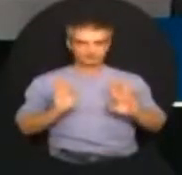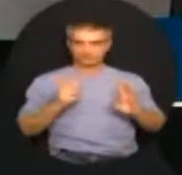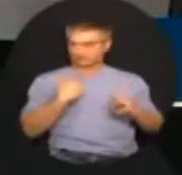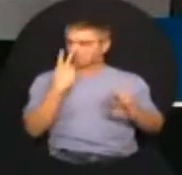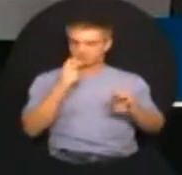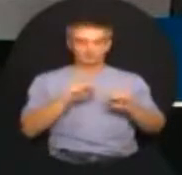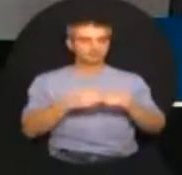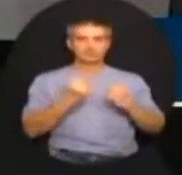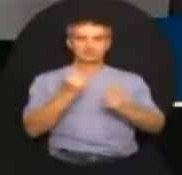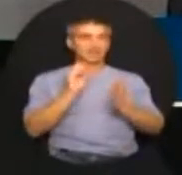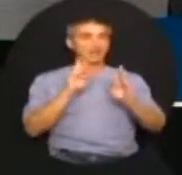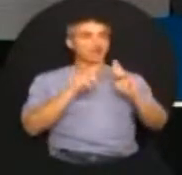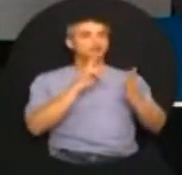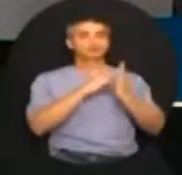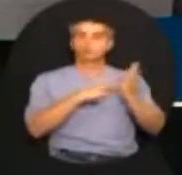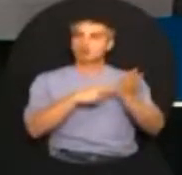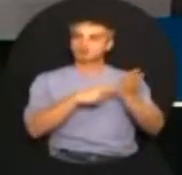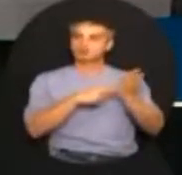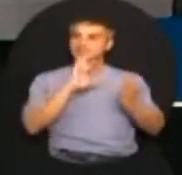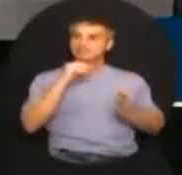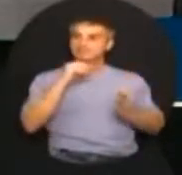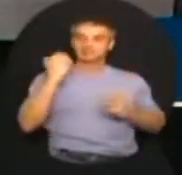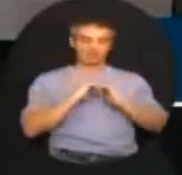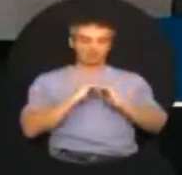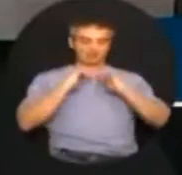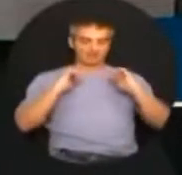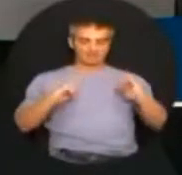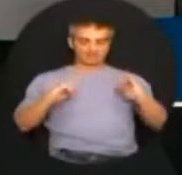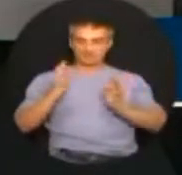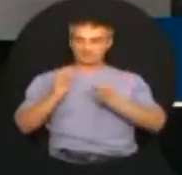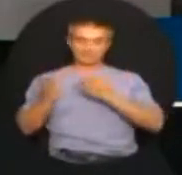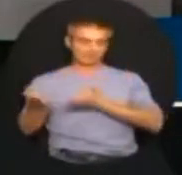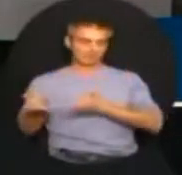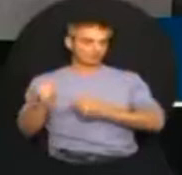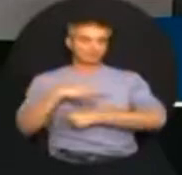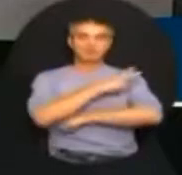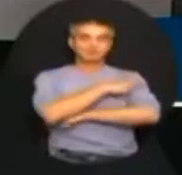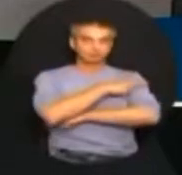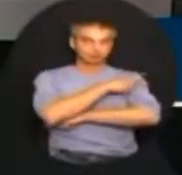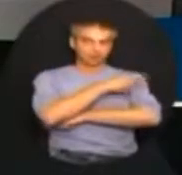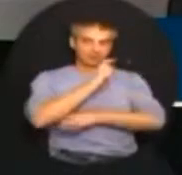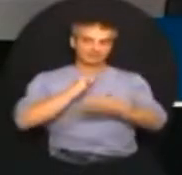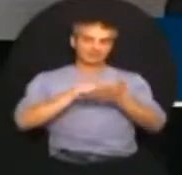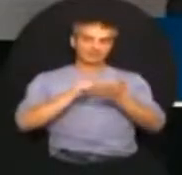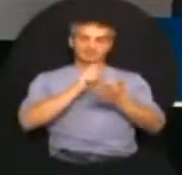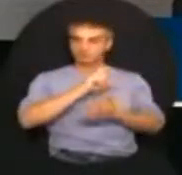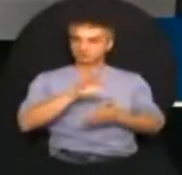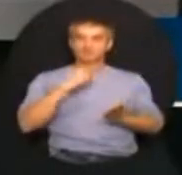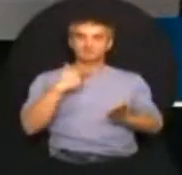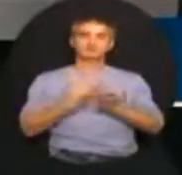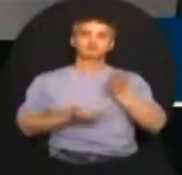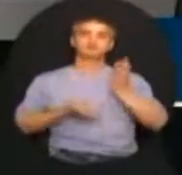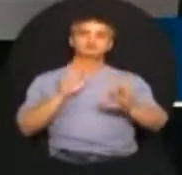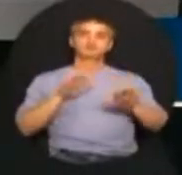נזק לרשויות החוק. אני חושבת שאם תהיה הפרדה בין הפרקליטות לבין המשטרה בנושא של כתבי אישום, ואם יועץ משפטי